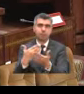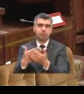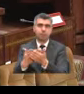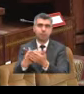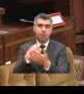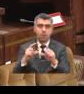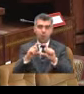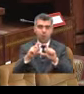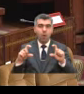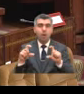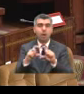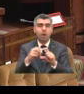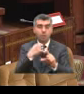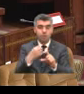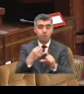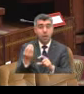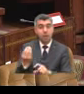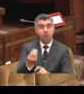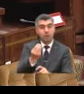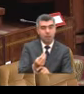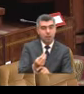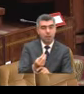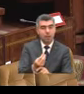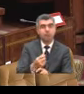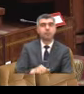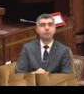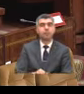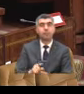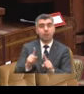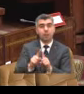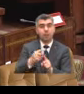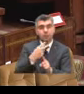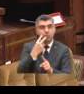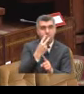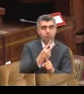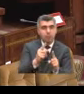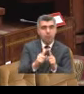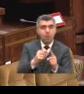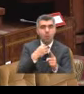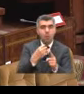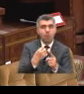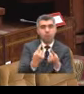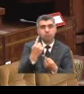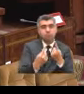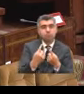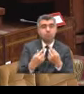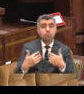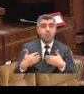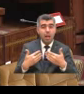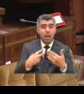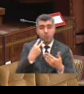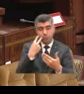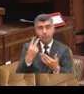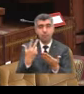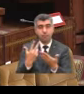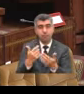عنوانها العريض هو اطفال يتم تشهير بهم من طرف فنانين شميت، هو اطفال يتم